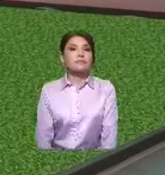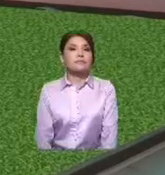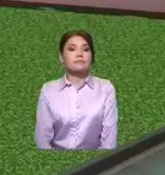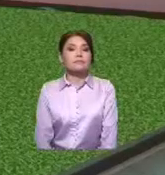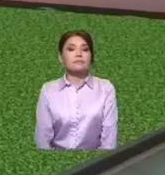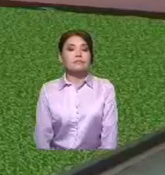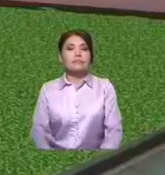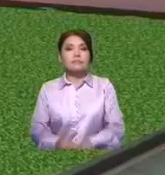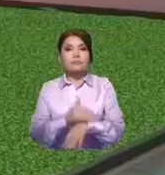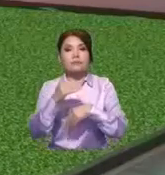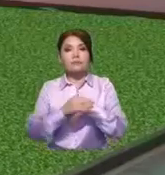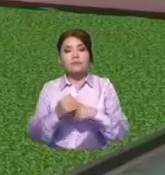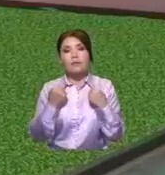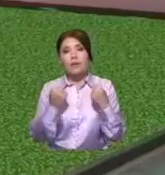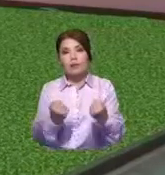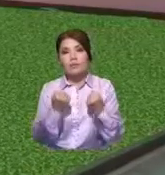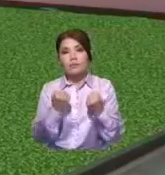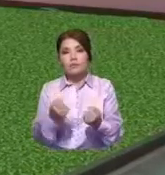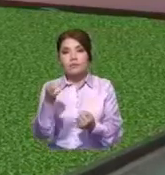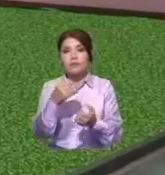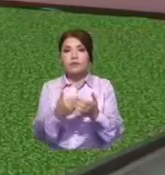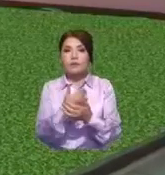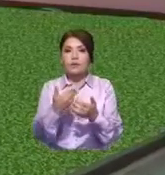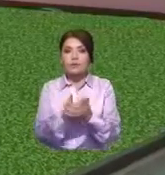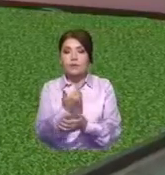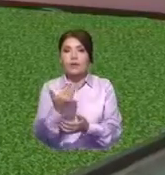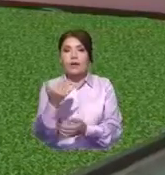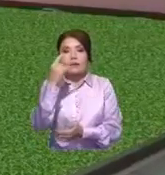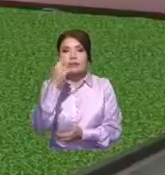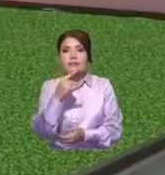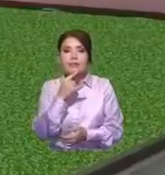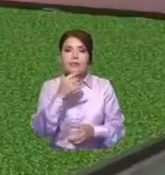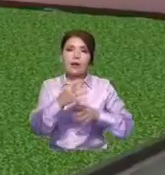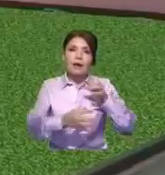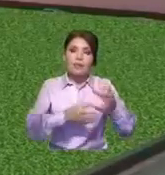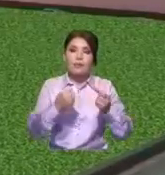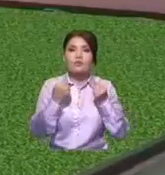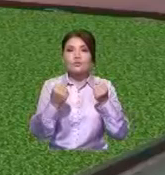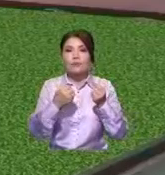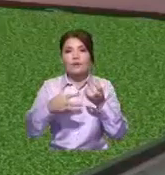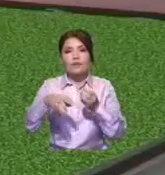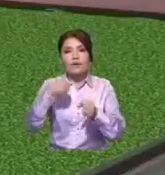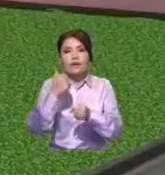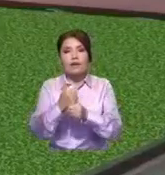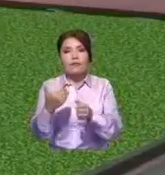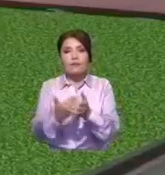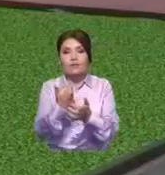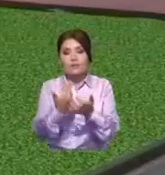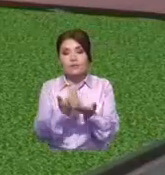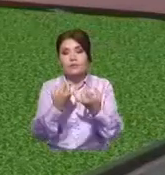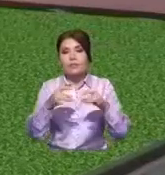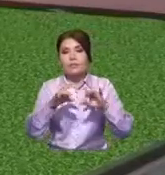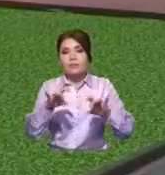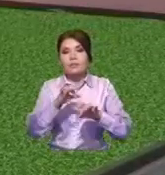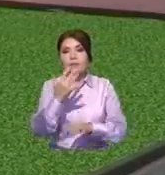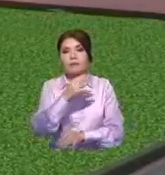Қайырлы кеш, спорт сүйер қауым, сіздермен Астана телеарнасында қазақстандық және әлемдік спорттағы басты жаңалықтар туралы күнделікті 5